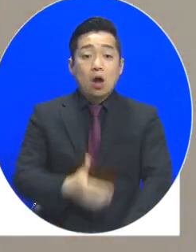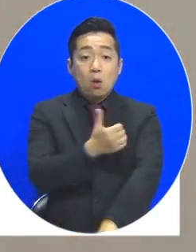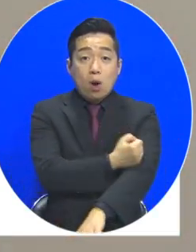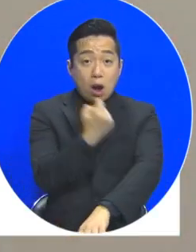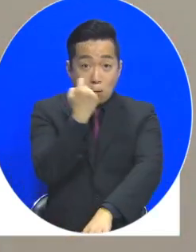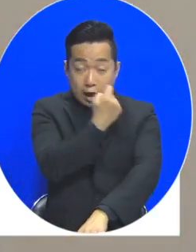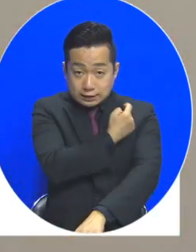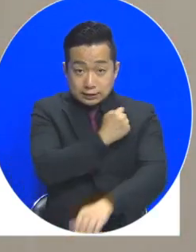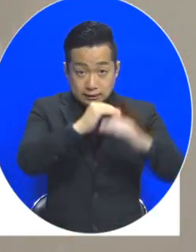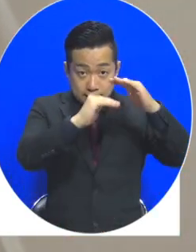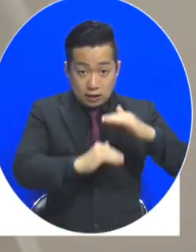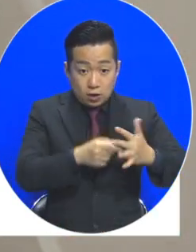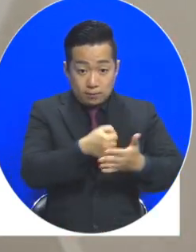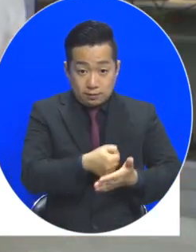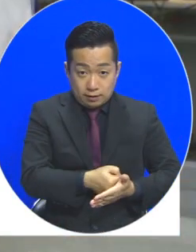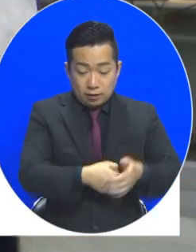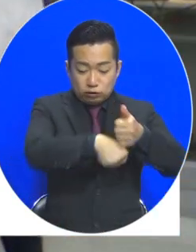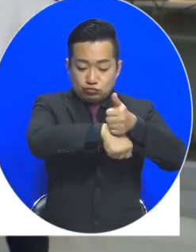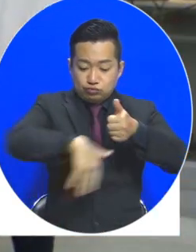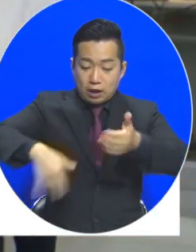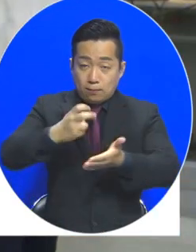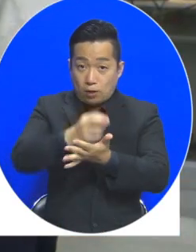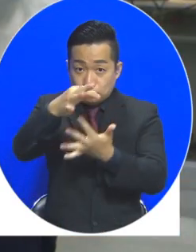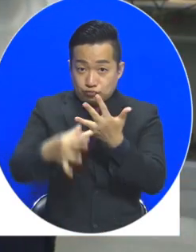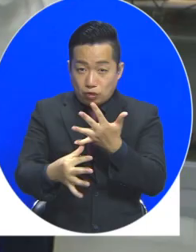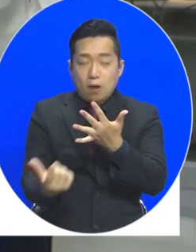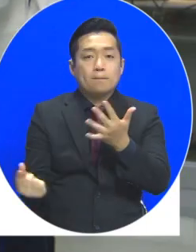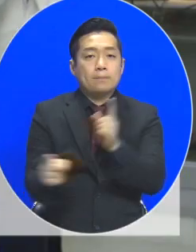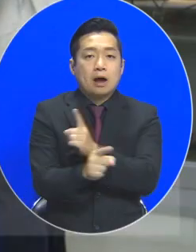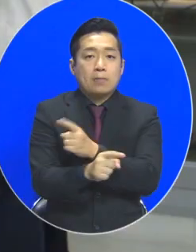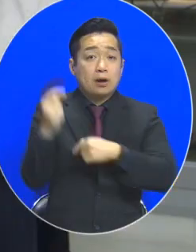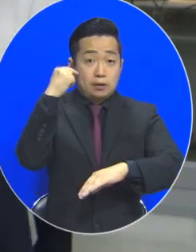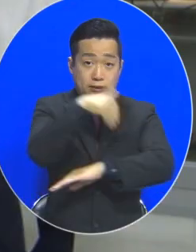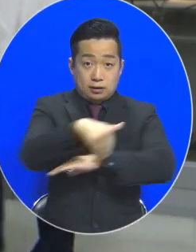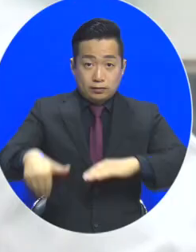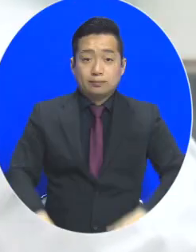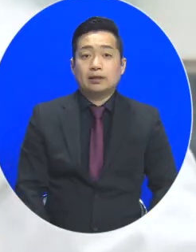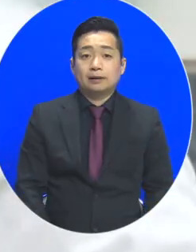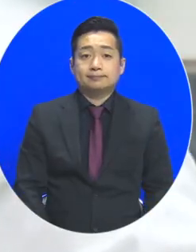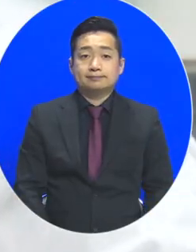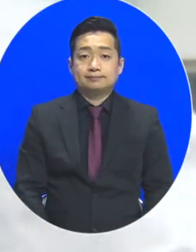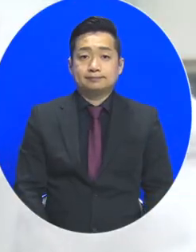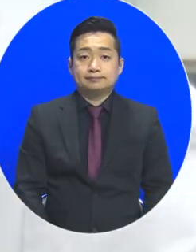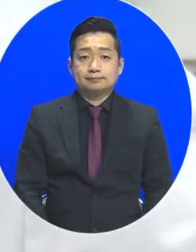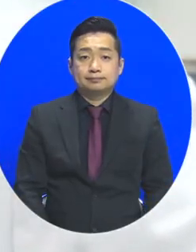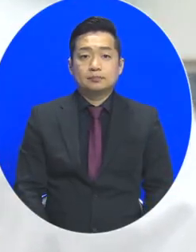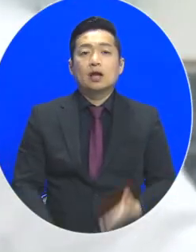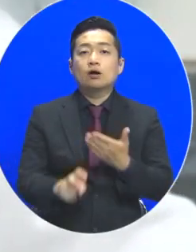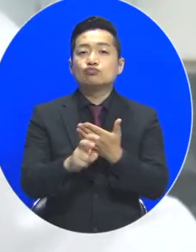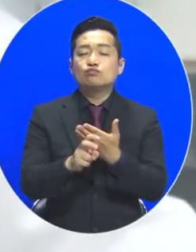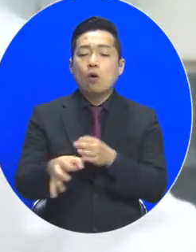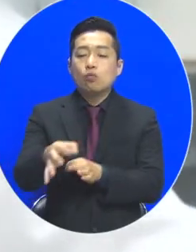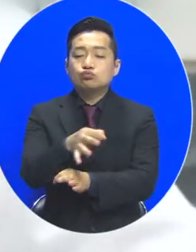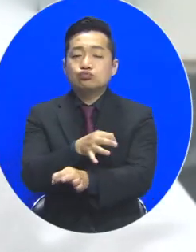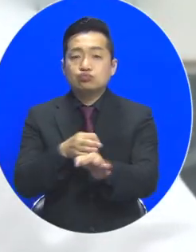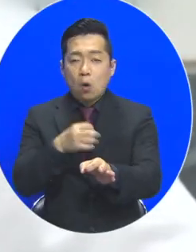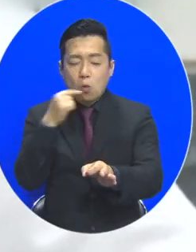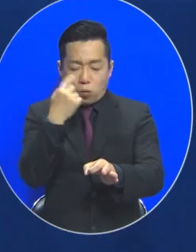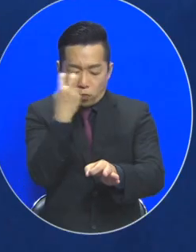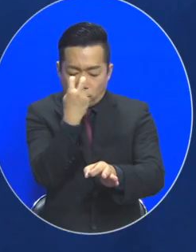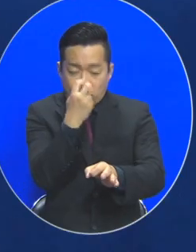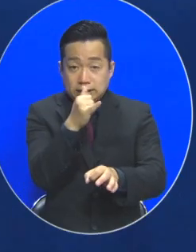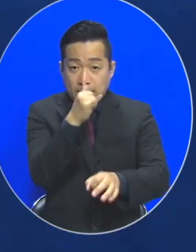대상 성분 지정 등 하위 법령도 조기 마련할 계획입니다. 의료용 마약 불법 유통 감시도